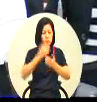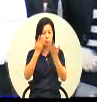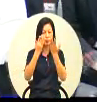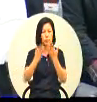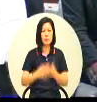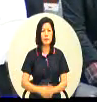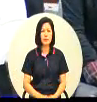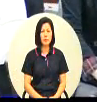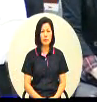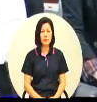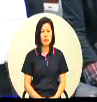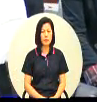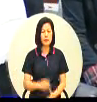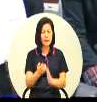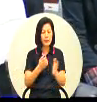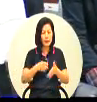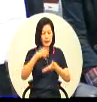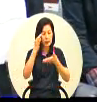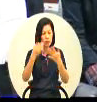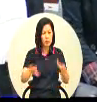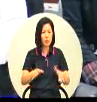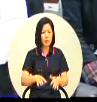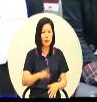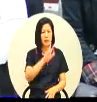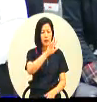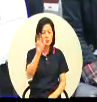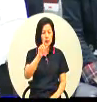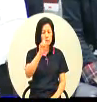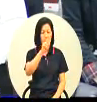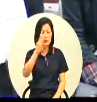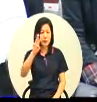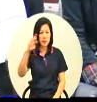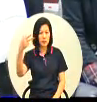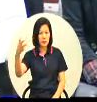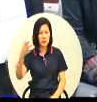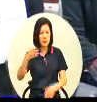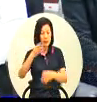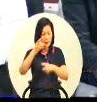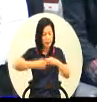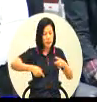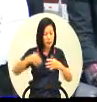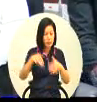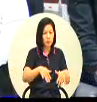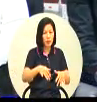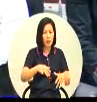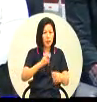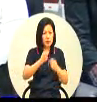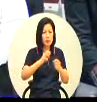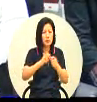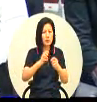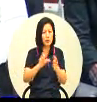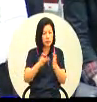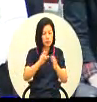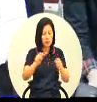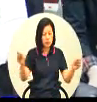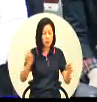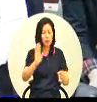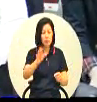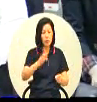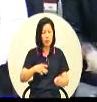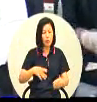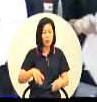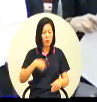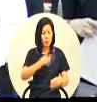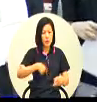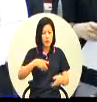概像议员刚刚讲的射一三七来讲，它半衰期是30年，但是在人体体内若有吸收的话，它成人的